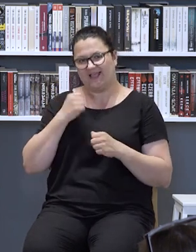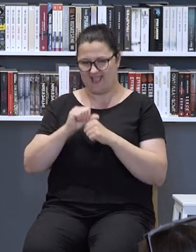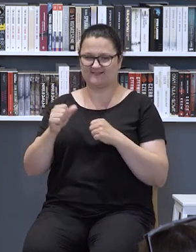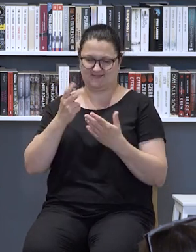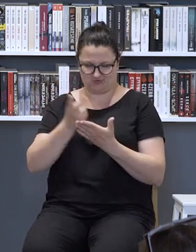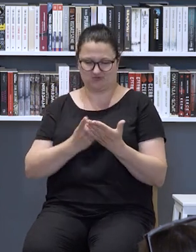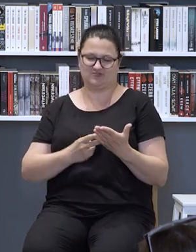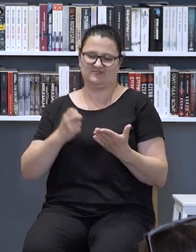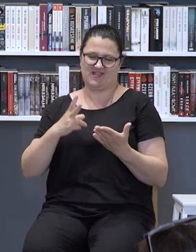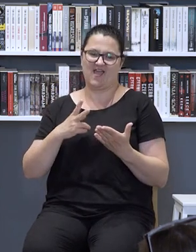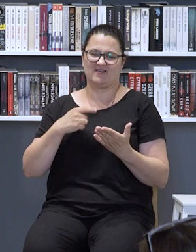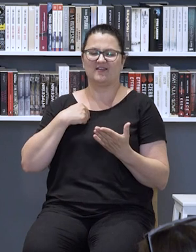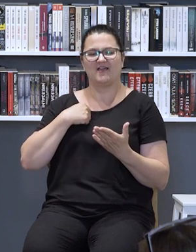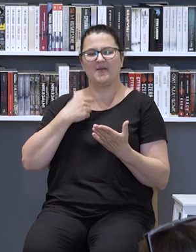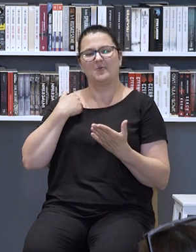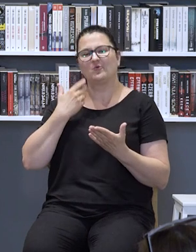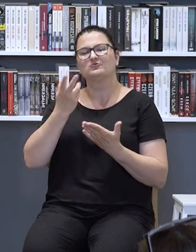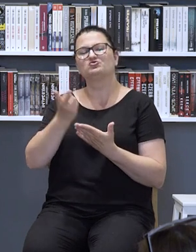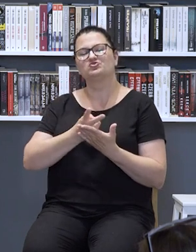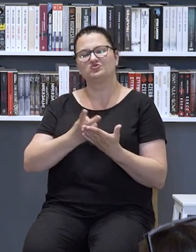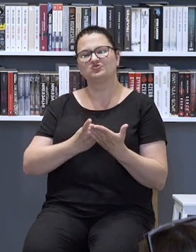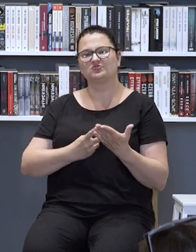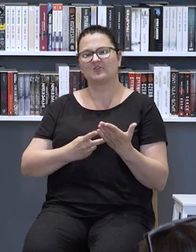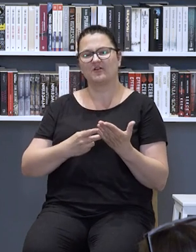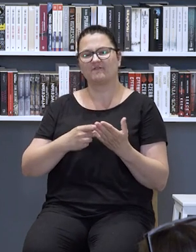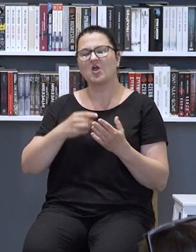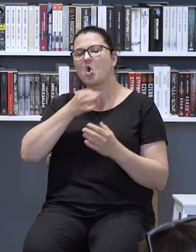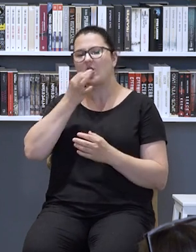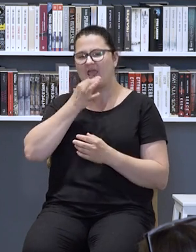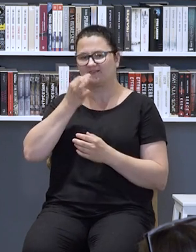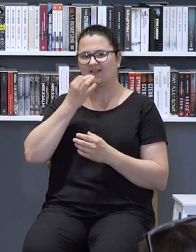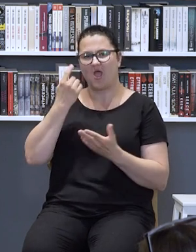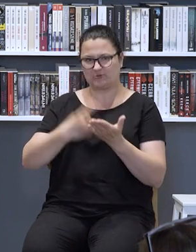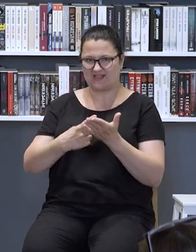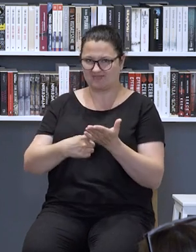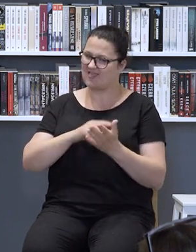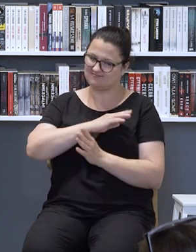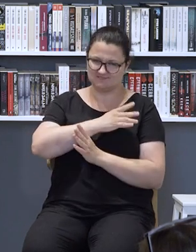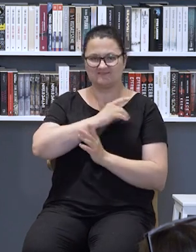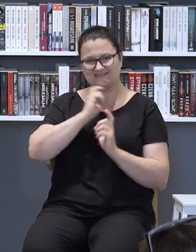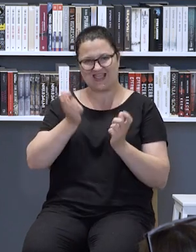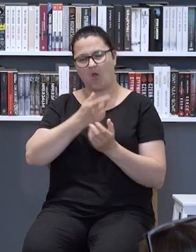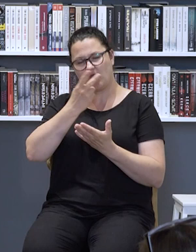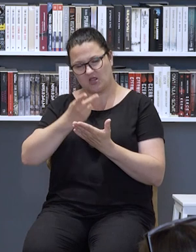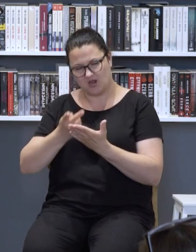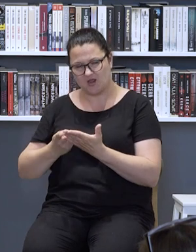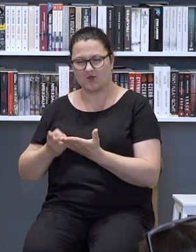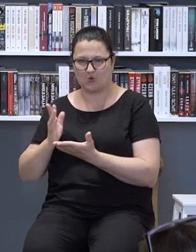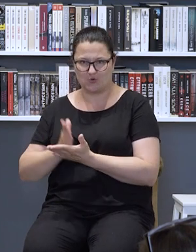powieści. Znaczy, przeczytałam ją, jak była w ostatniej korekcie, to wtedy ją przeczytałam.